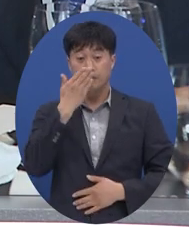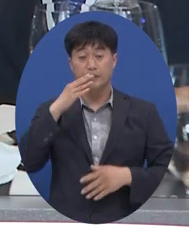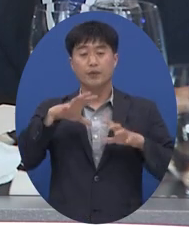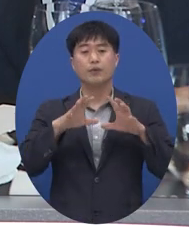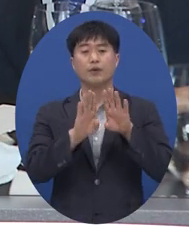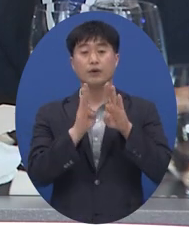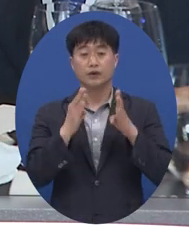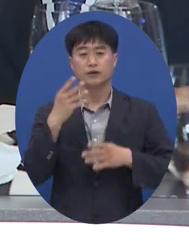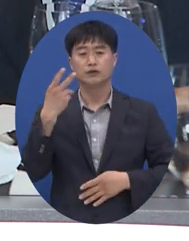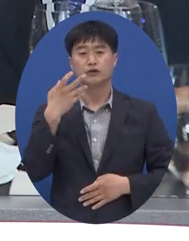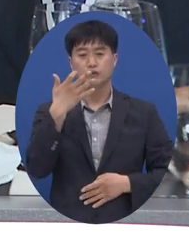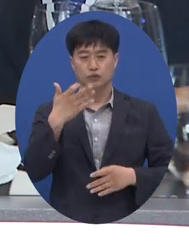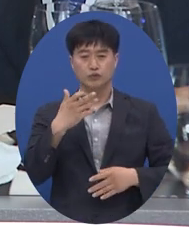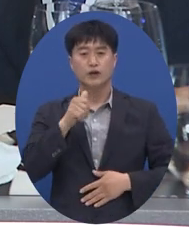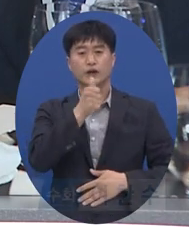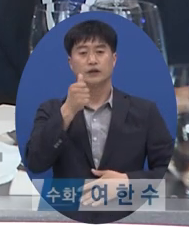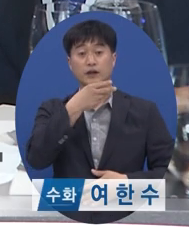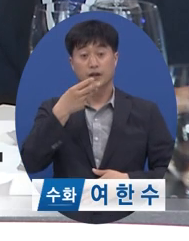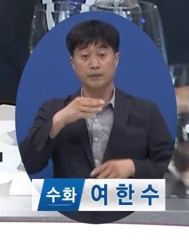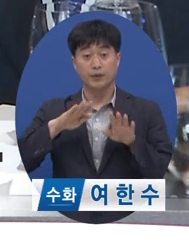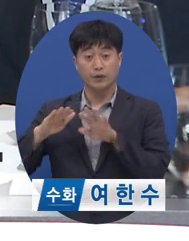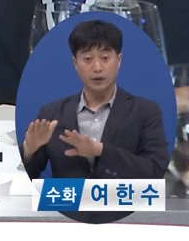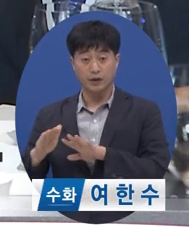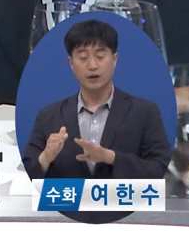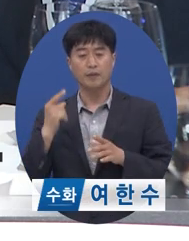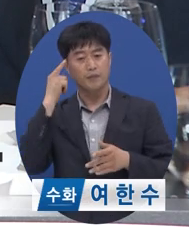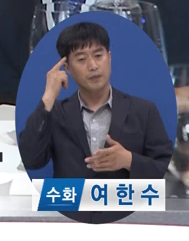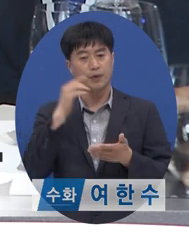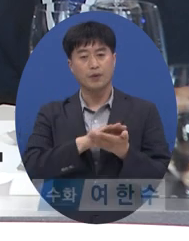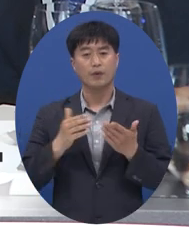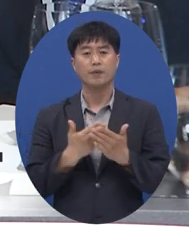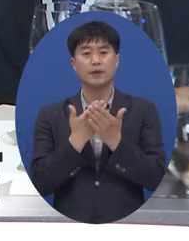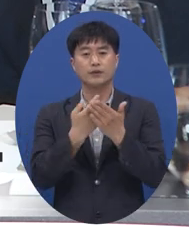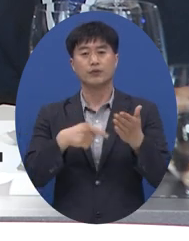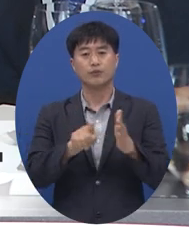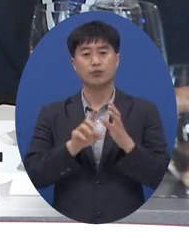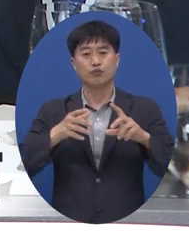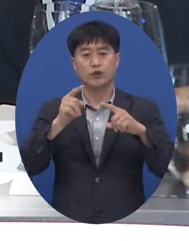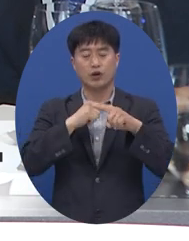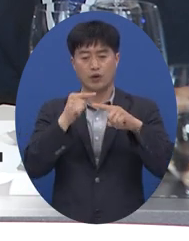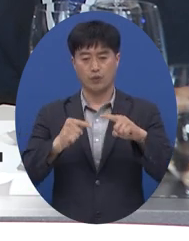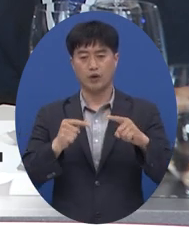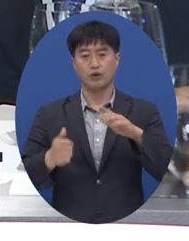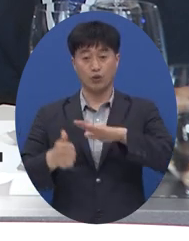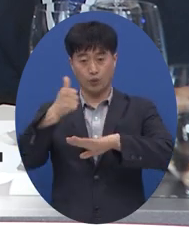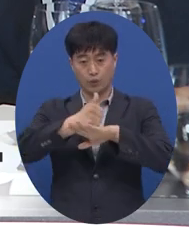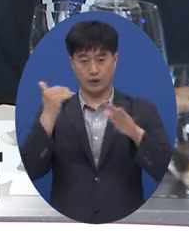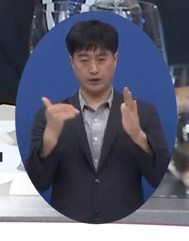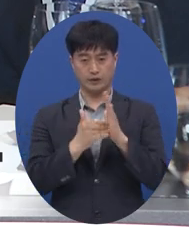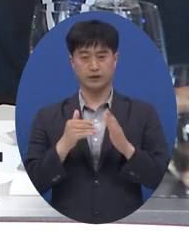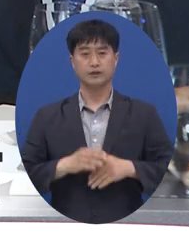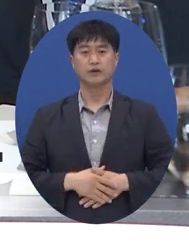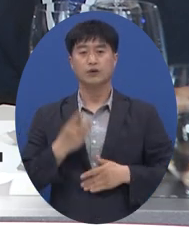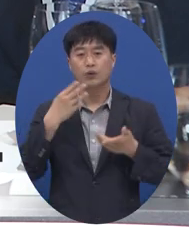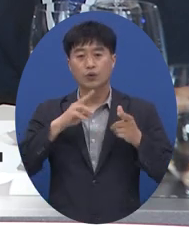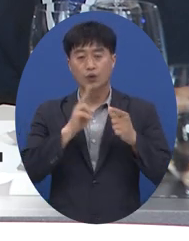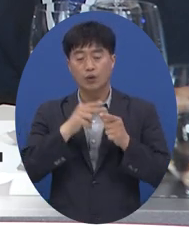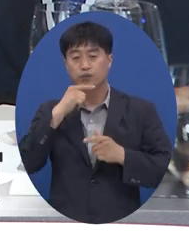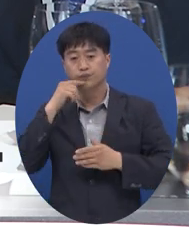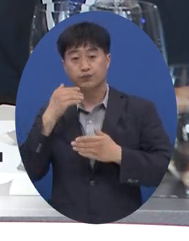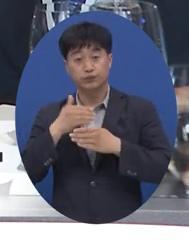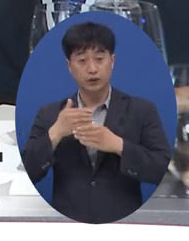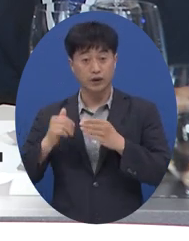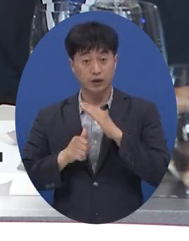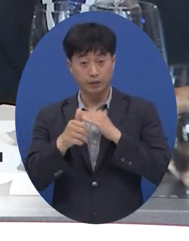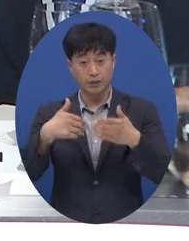필리핀에서 열린 2019 아시아태평양의 평화와 번영을 위한 국제대회가 성황리에 마무리됐습니다. 경기도와 북측